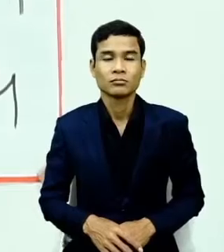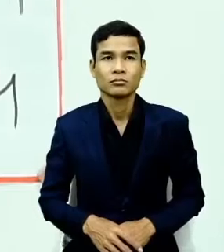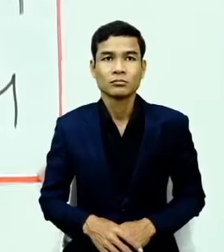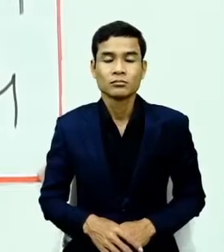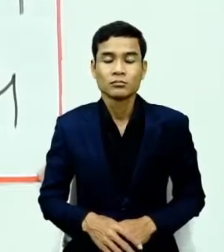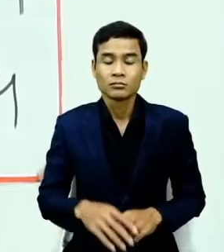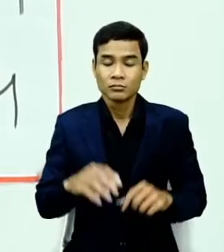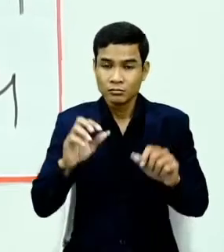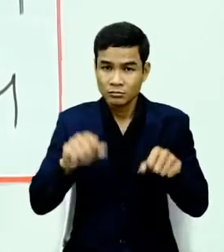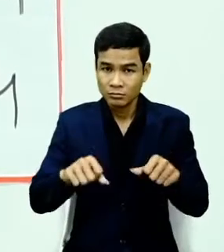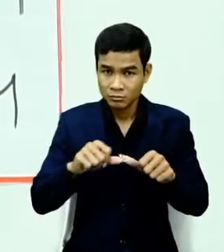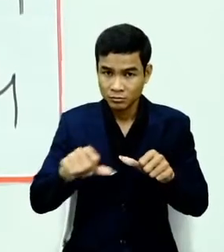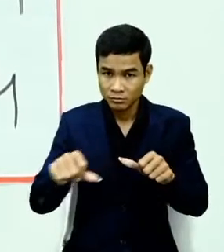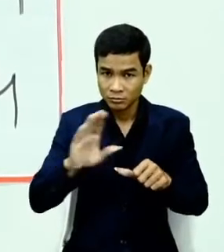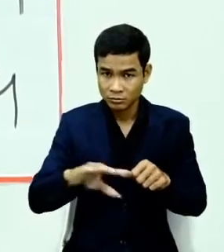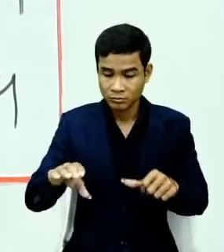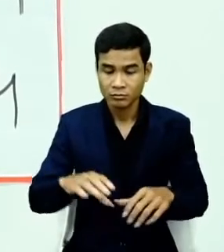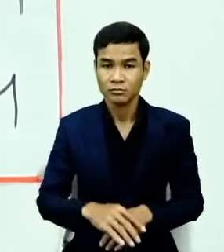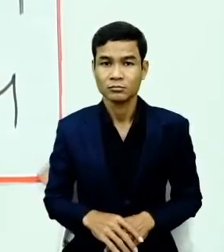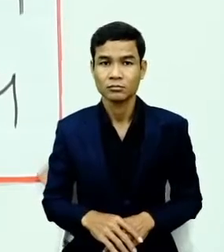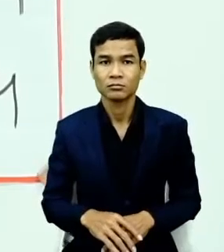ចាបន្តទៀត